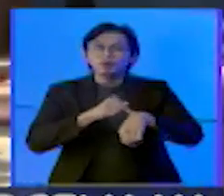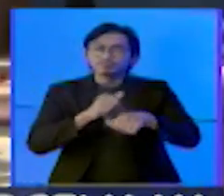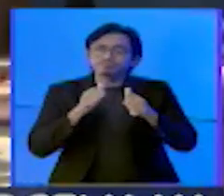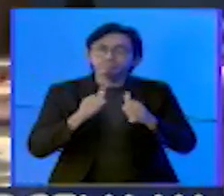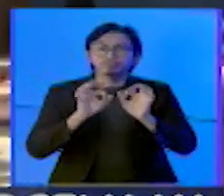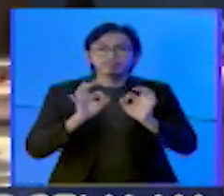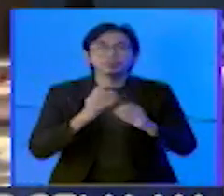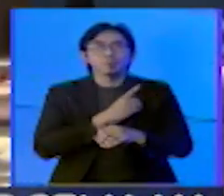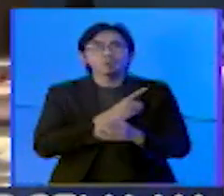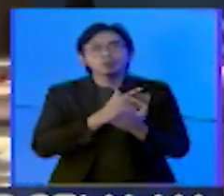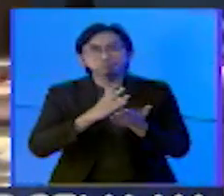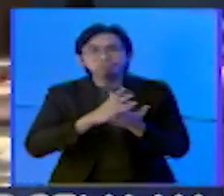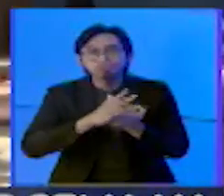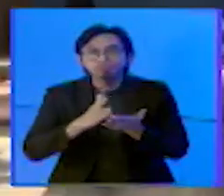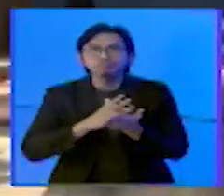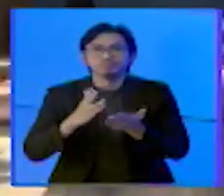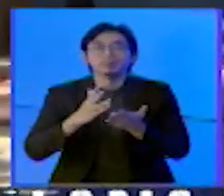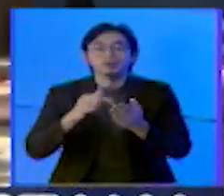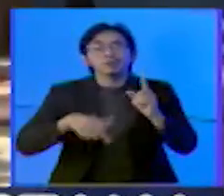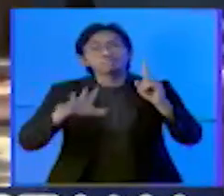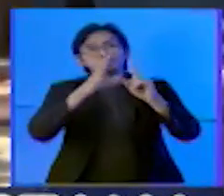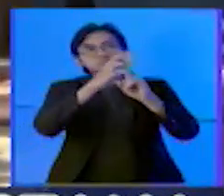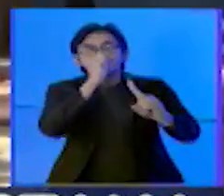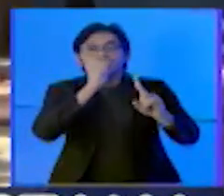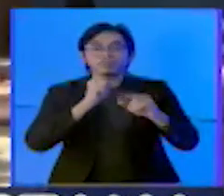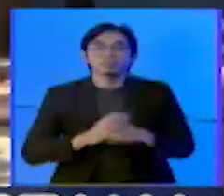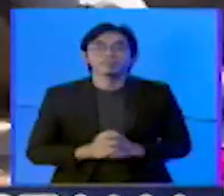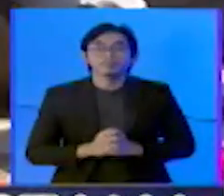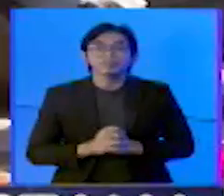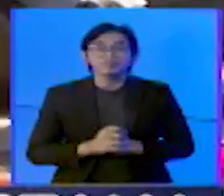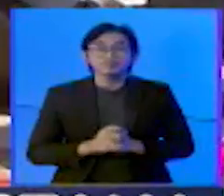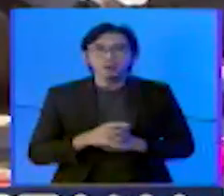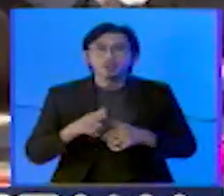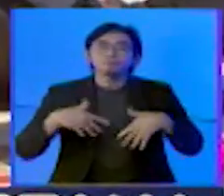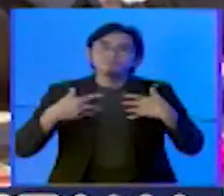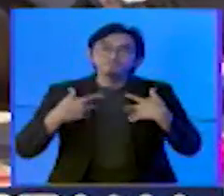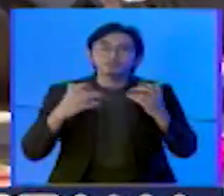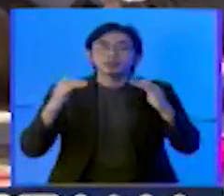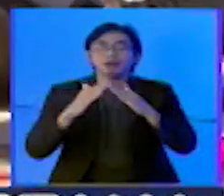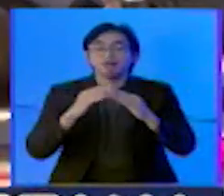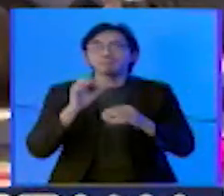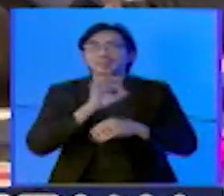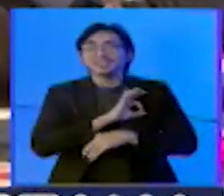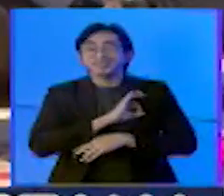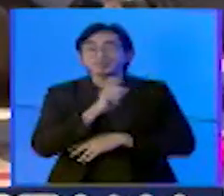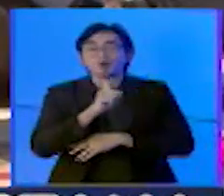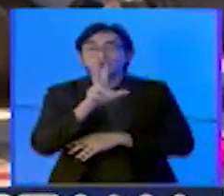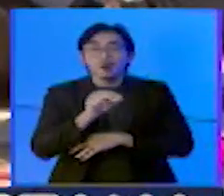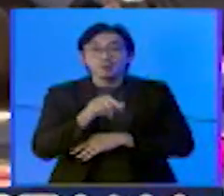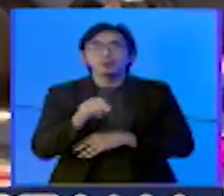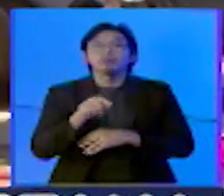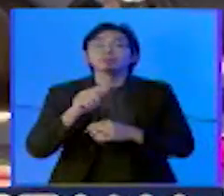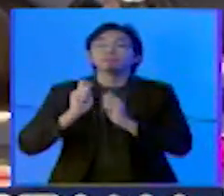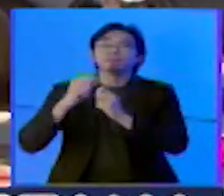serta hijrah menuju kebaikan presiden merayakan lebaran di Istana Kepresidenan Bogor Jawa Barat dan tidak mudik ke Solo sebagai